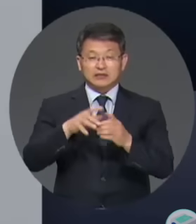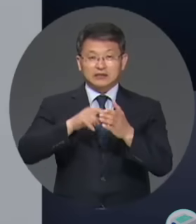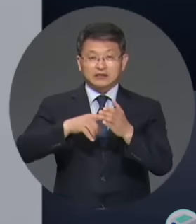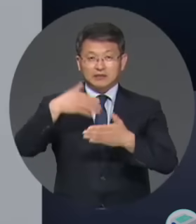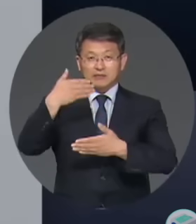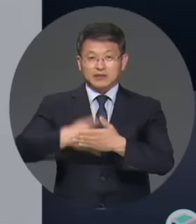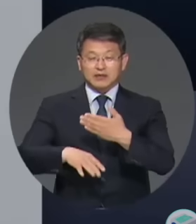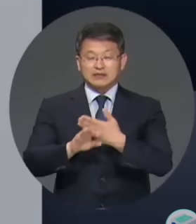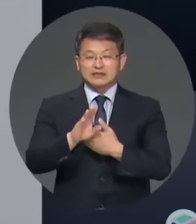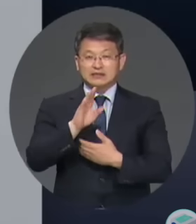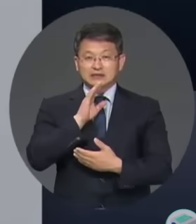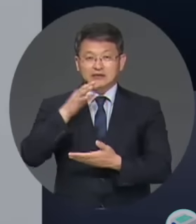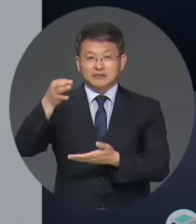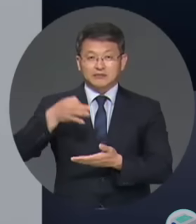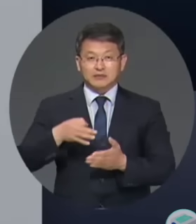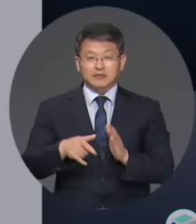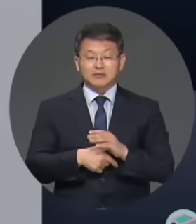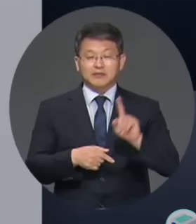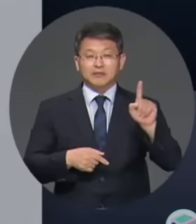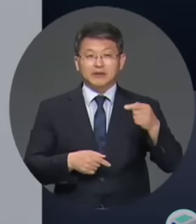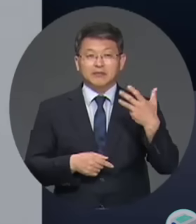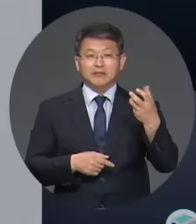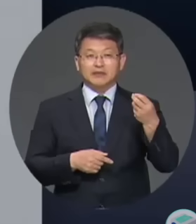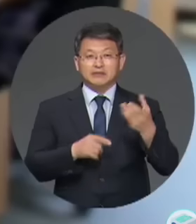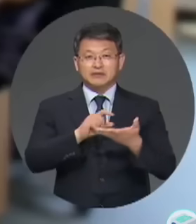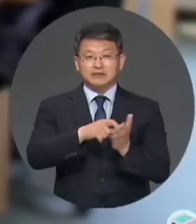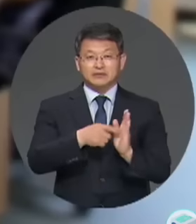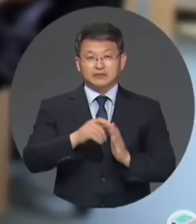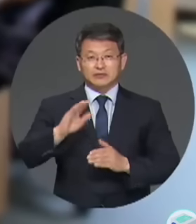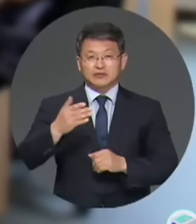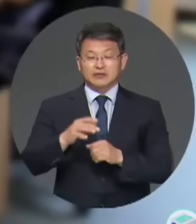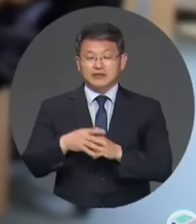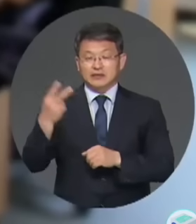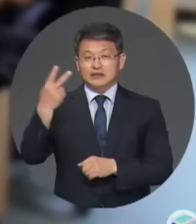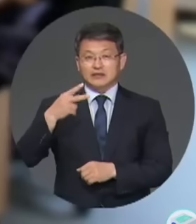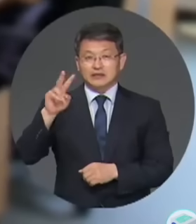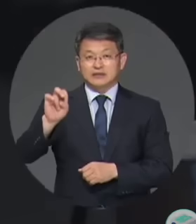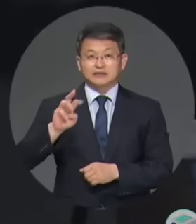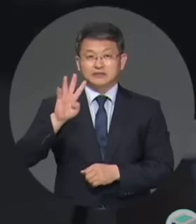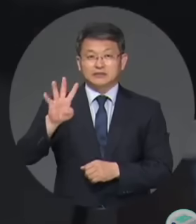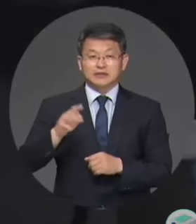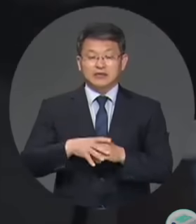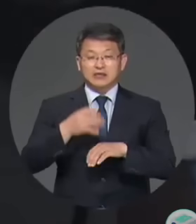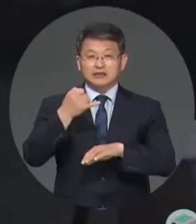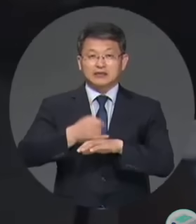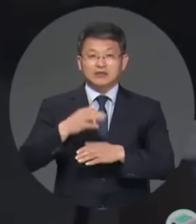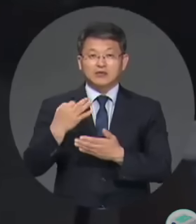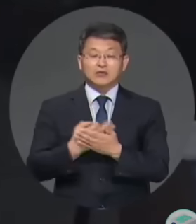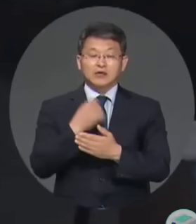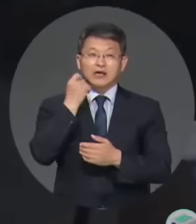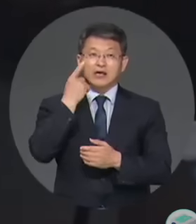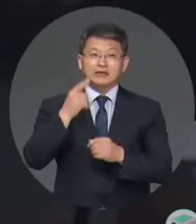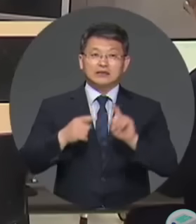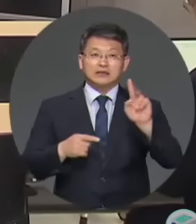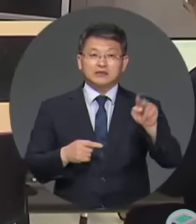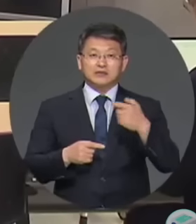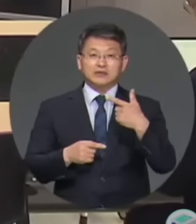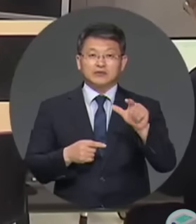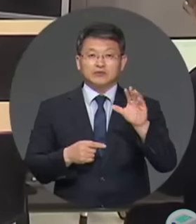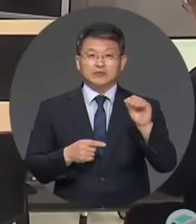공제를 뺀 실수령액은 180만 원 남짓. 2024년 최저임금액인 월